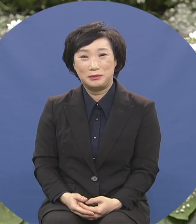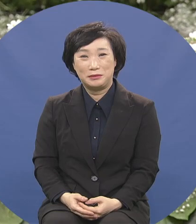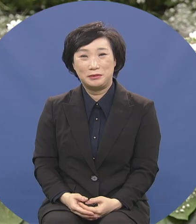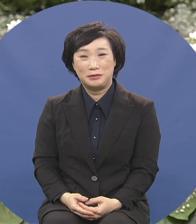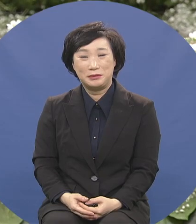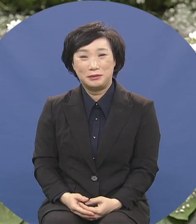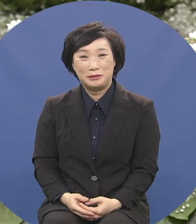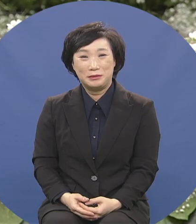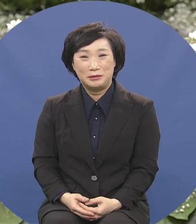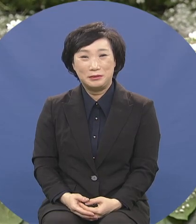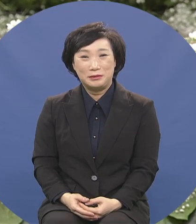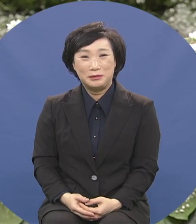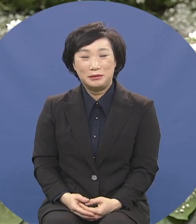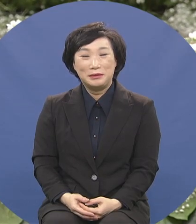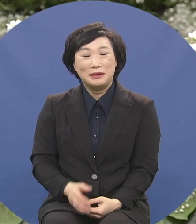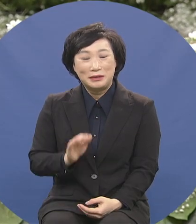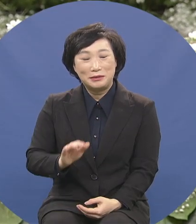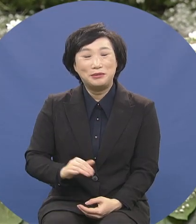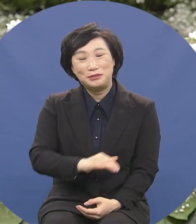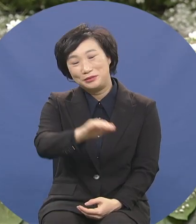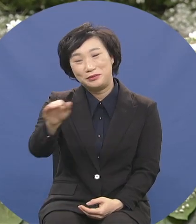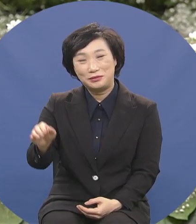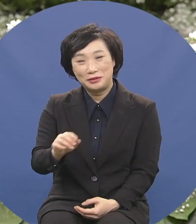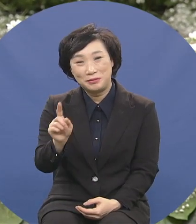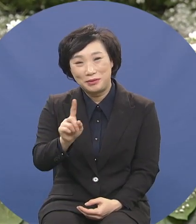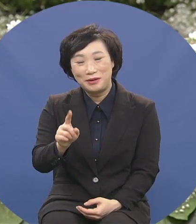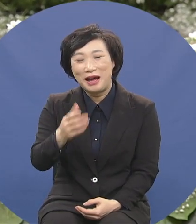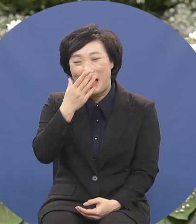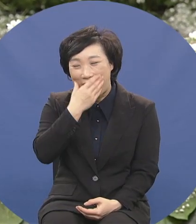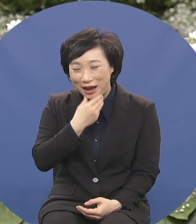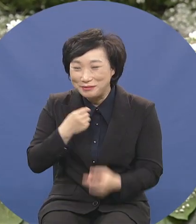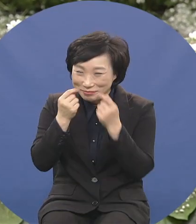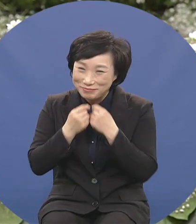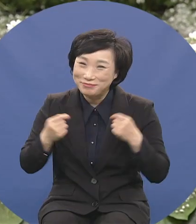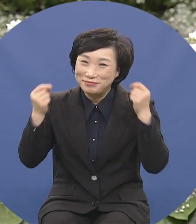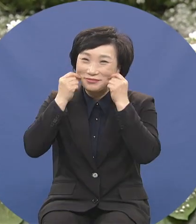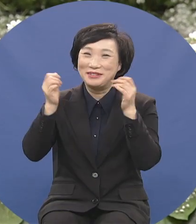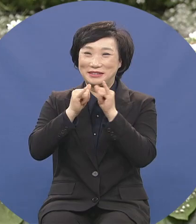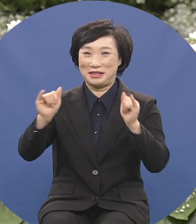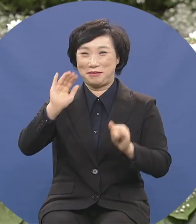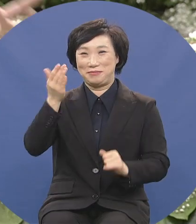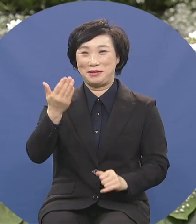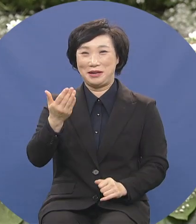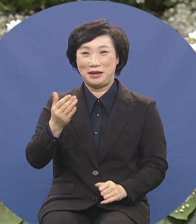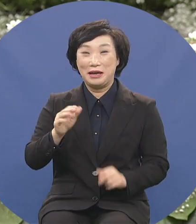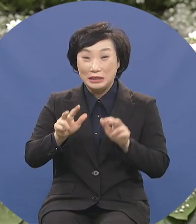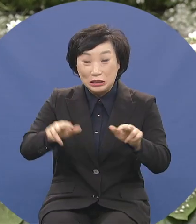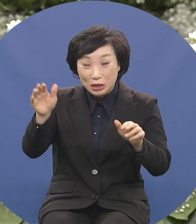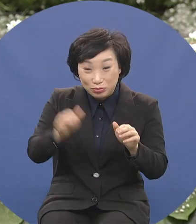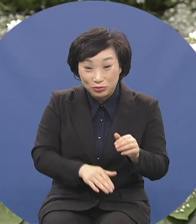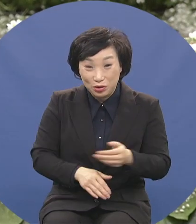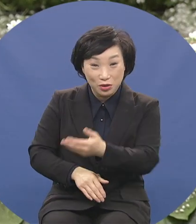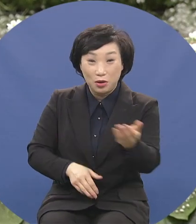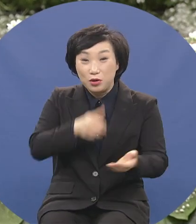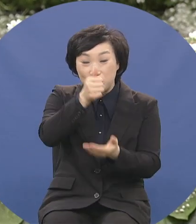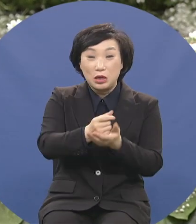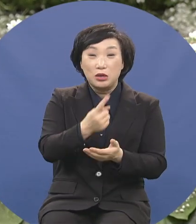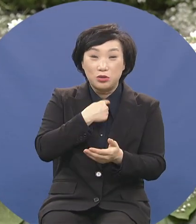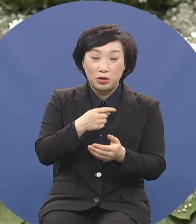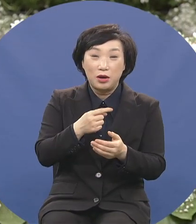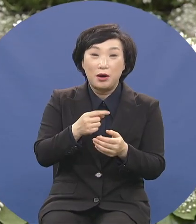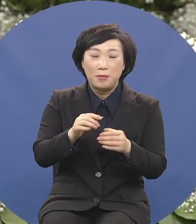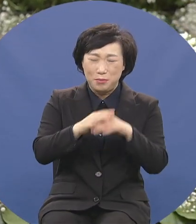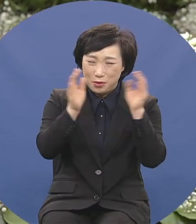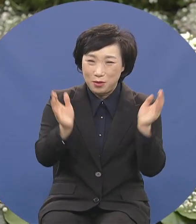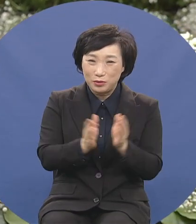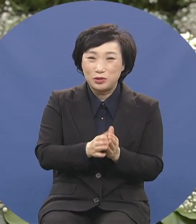받았다고 한다면 그 사람은 얼마나 행복한 사람일까? 이제부터 속죄 받았던 그 큰